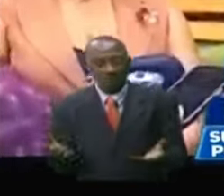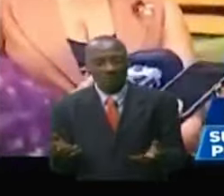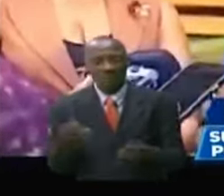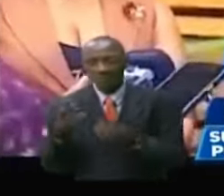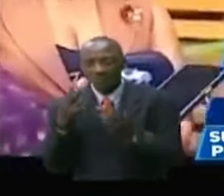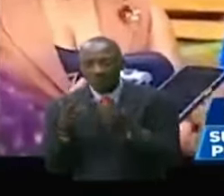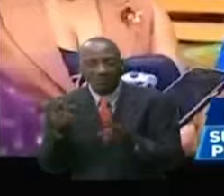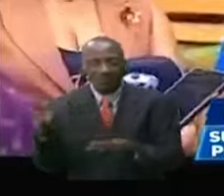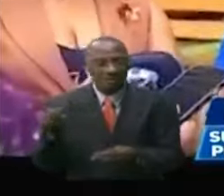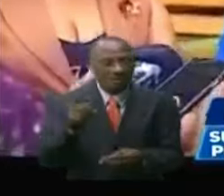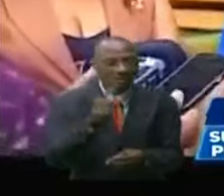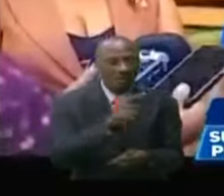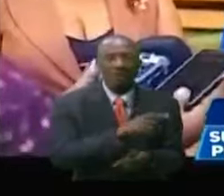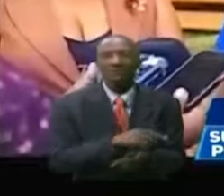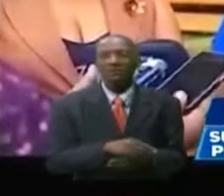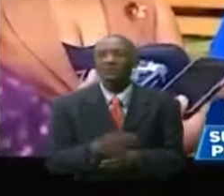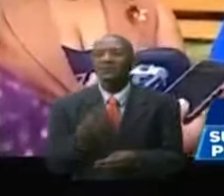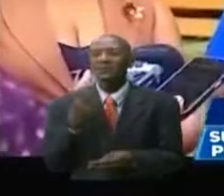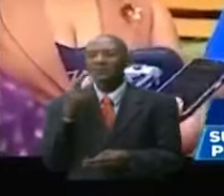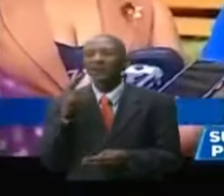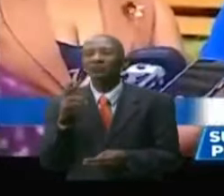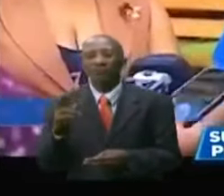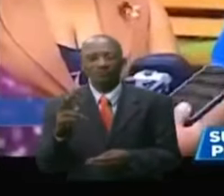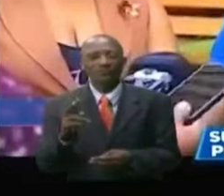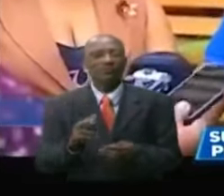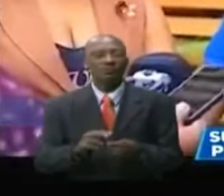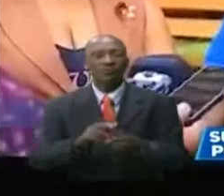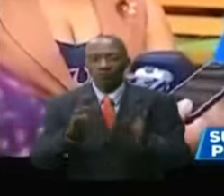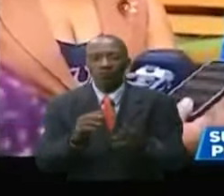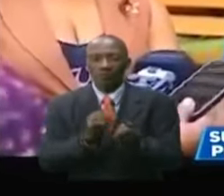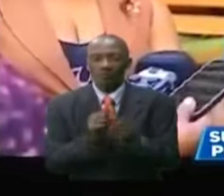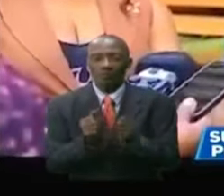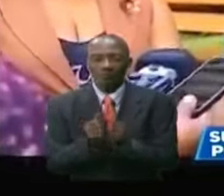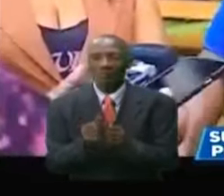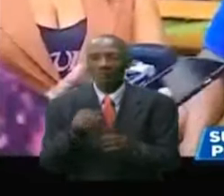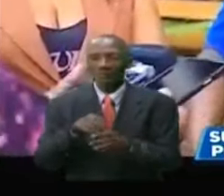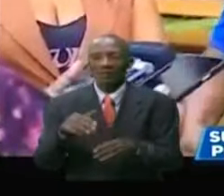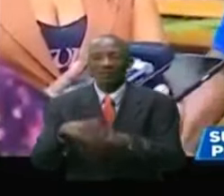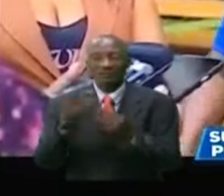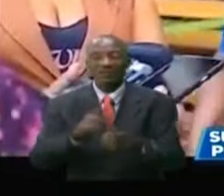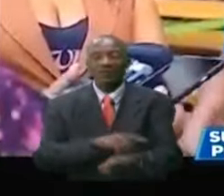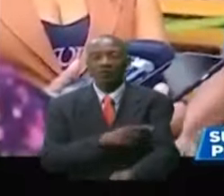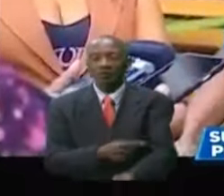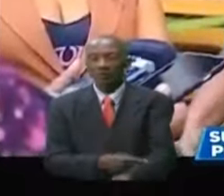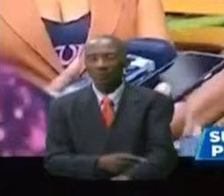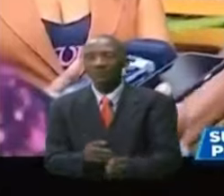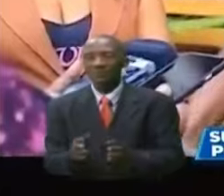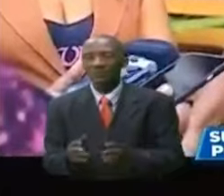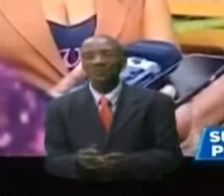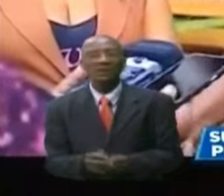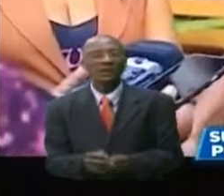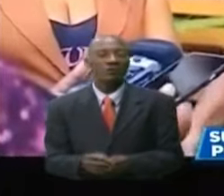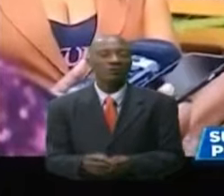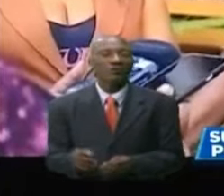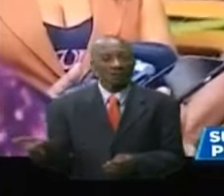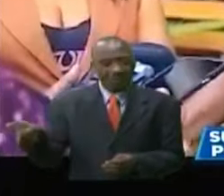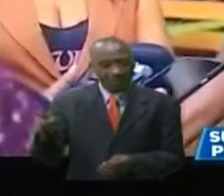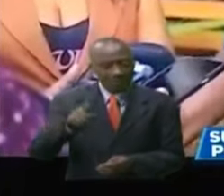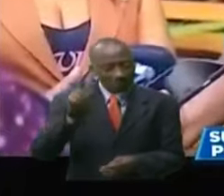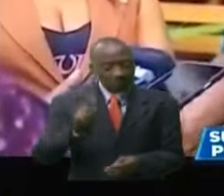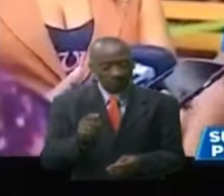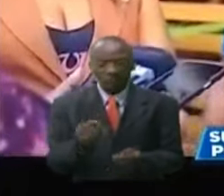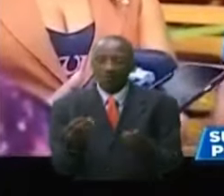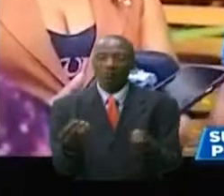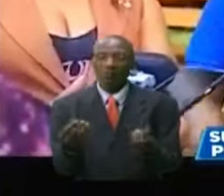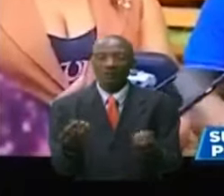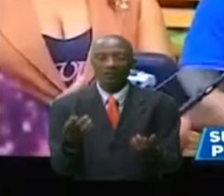PME, ils ont su implanter leur site d'activité. Ils ont plus besoin de moyens et d'élargir leur